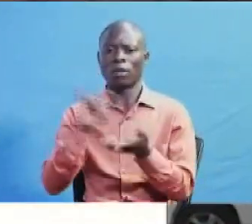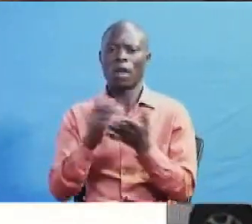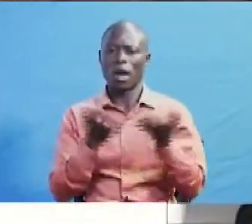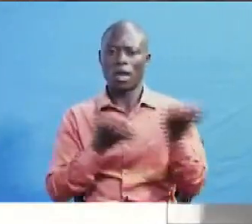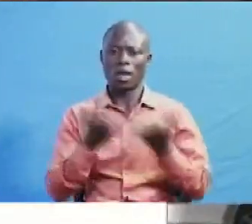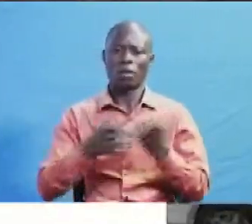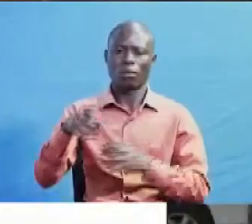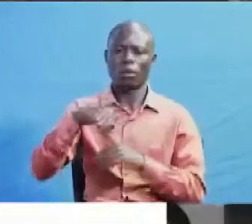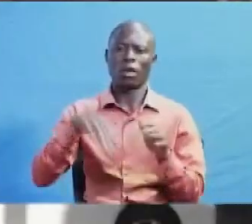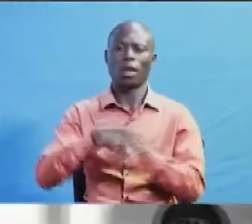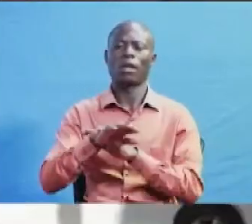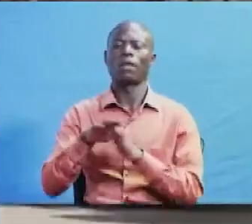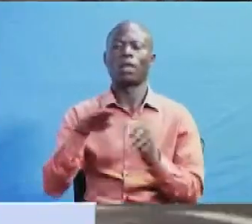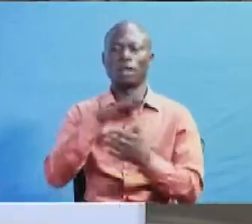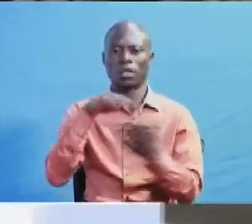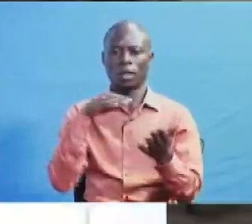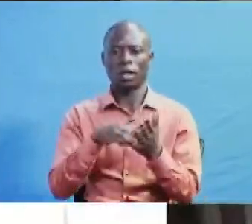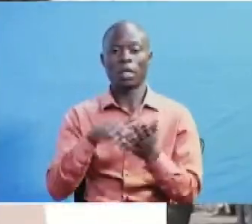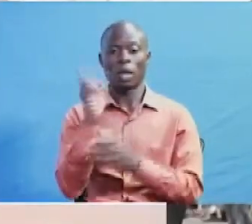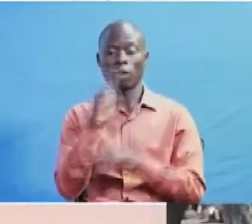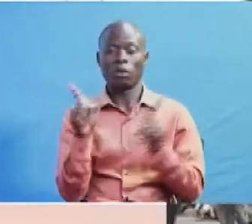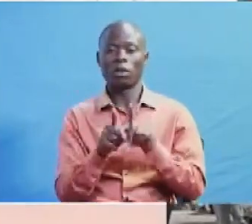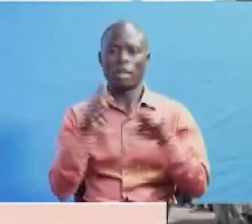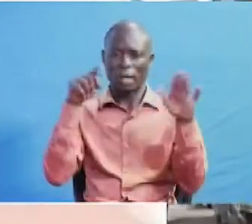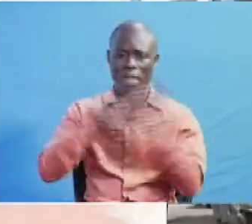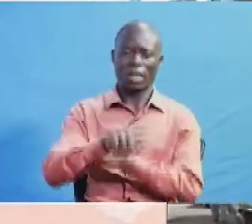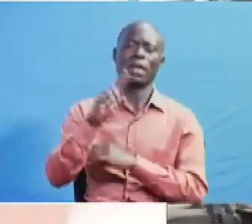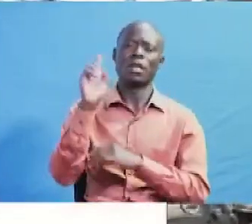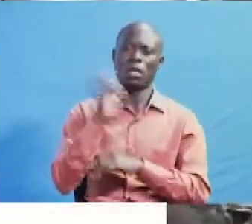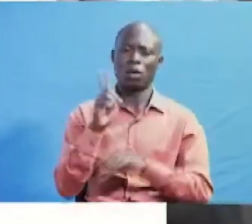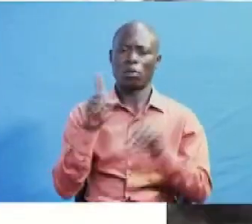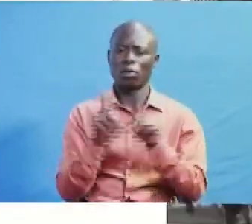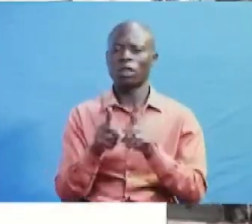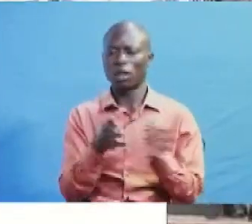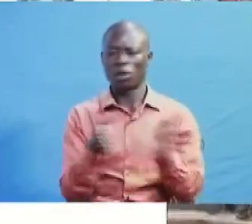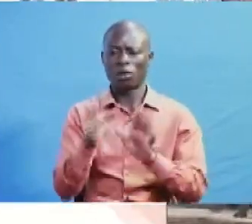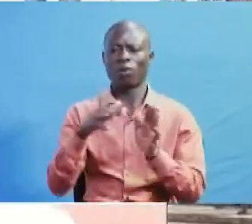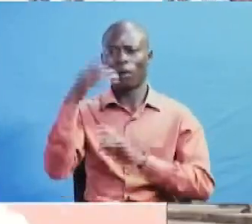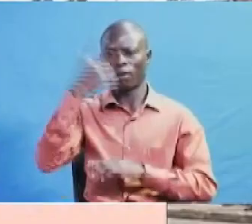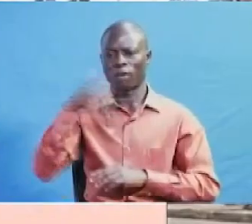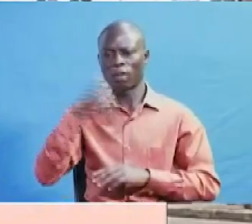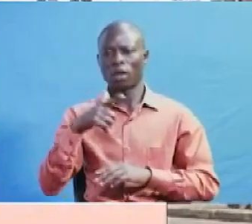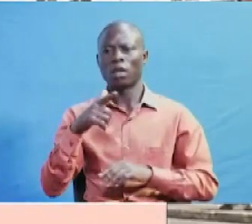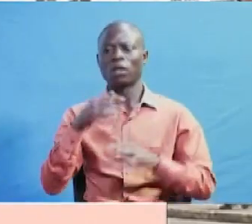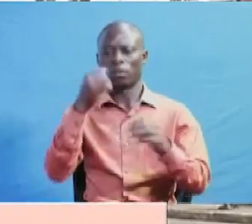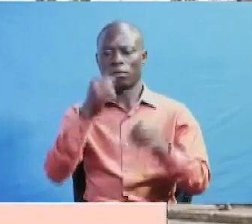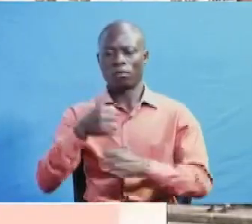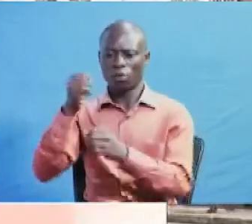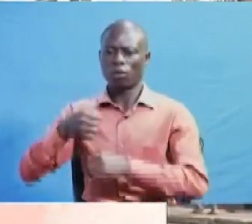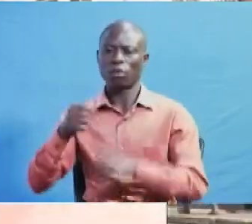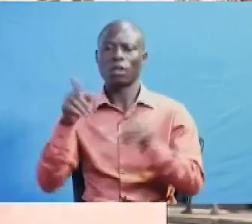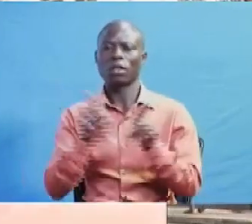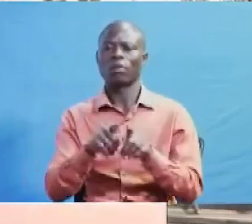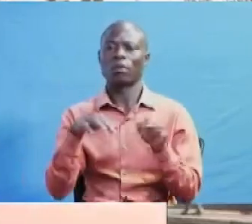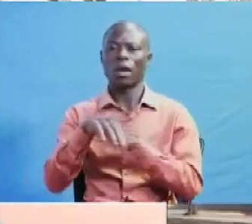biashara la Kati CBD na maeneo mengine ndani ya mji wa Nairobi, pamoja na barabara za Thika, Ngong na Kileleshwa